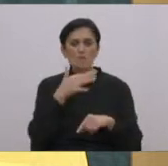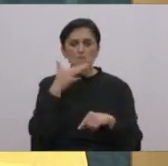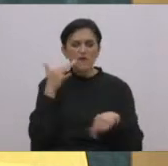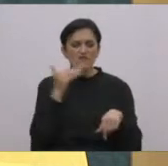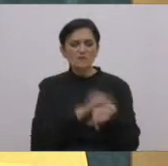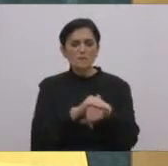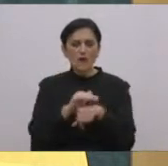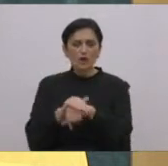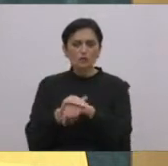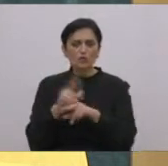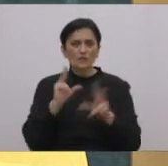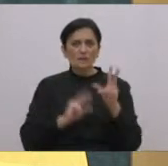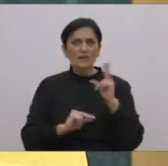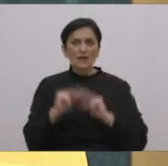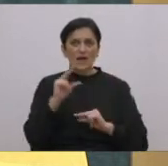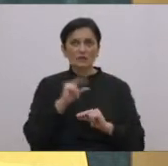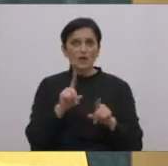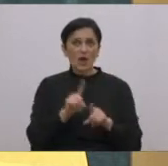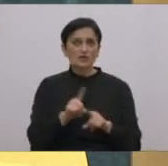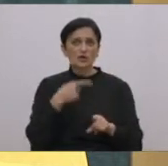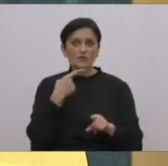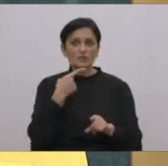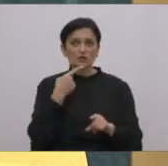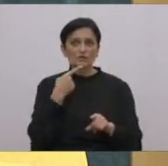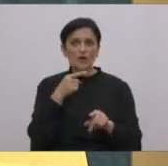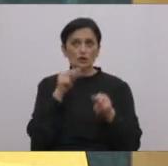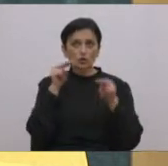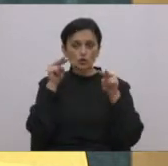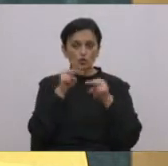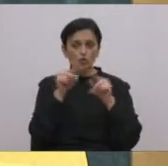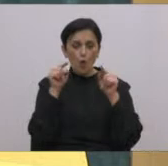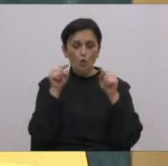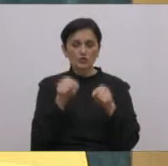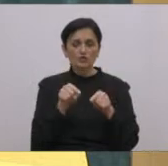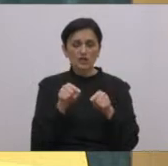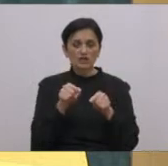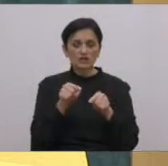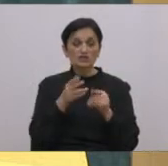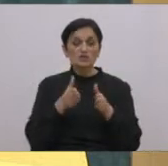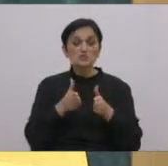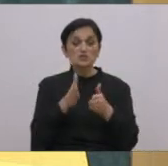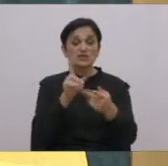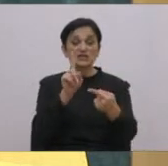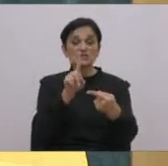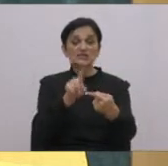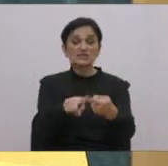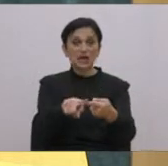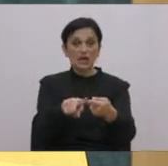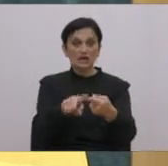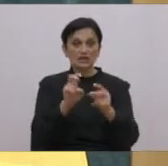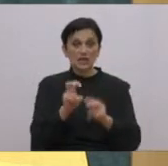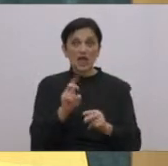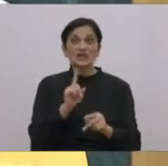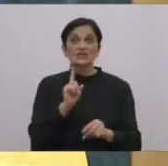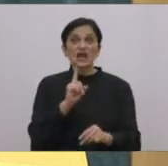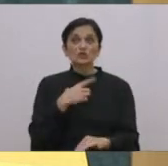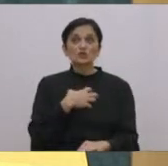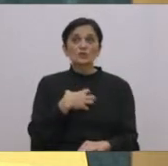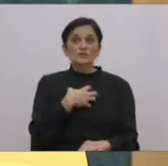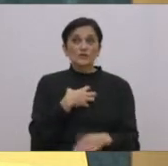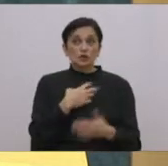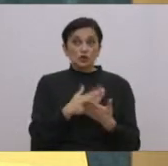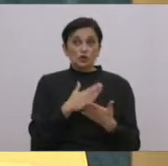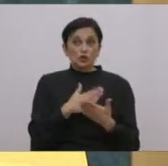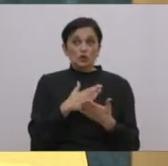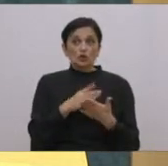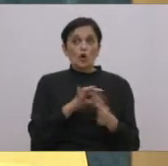factorii, catualiții nebit, acet cuat, concentrire buliaria, i-a mișat, s-a spus, gzastan, dacă au și nebit, rați nici nu lovani arom,